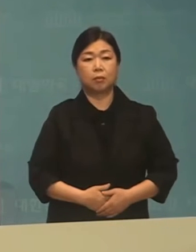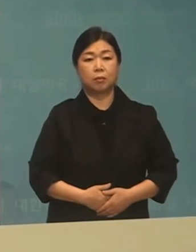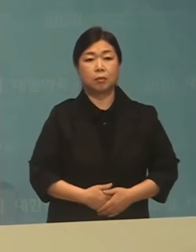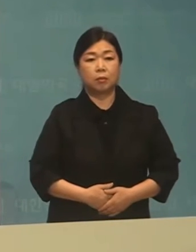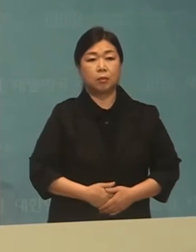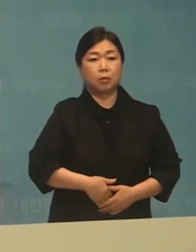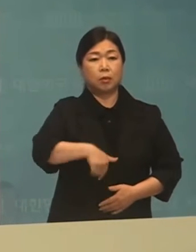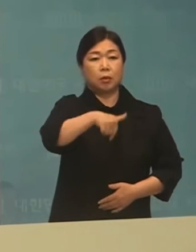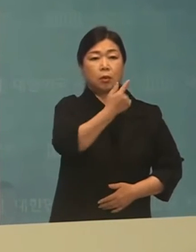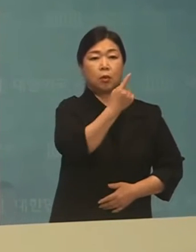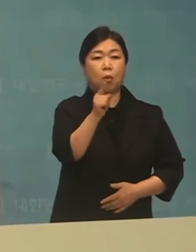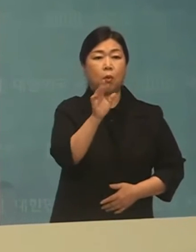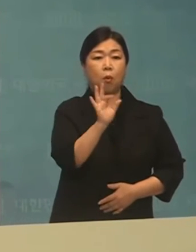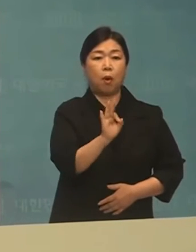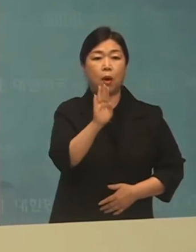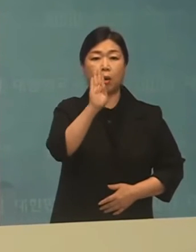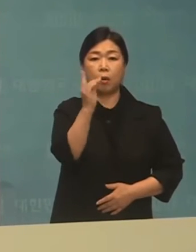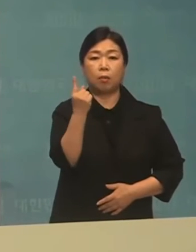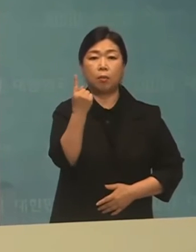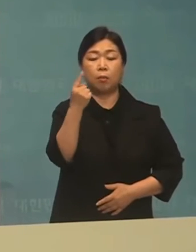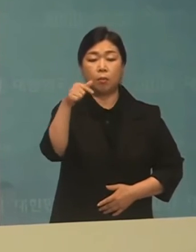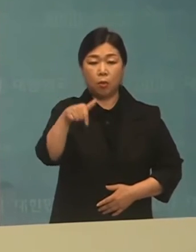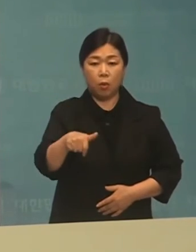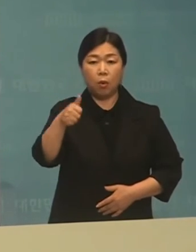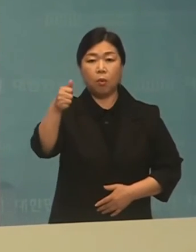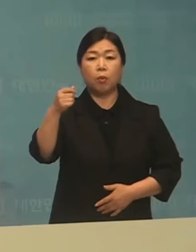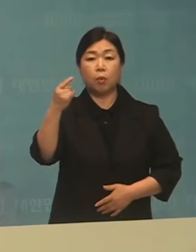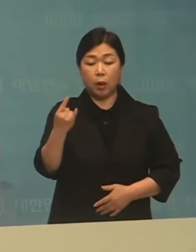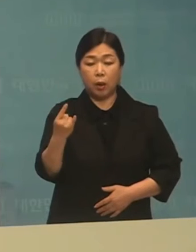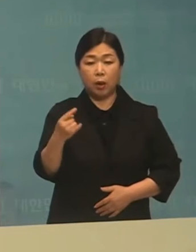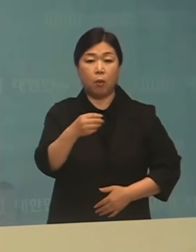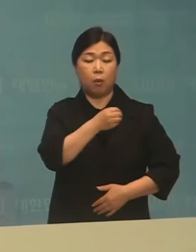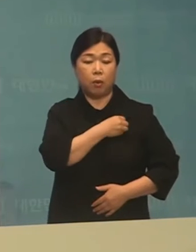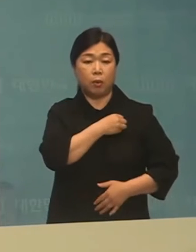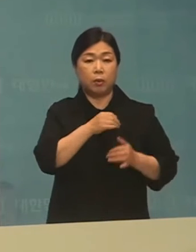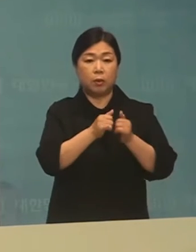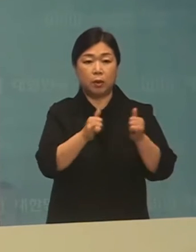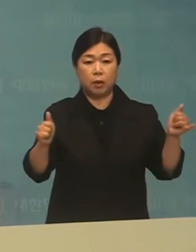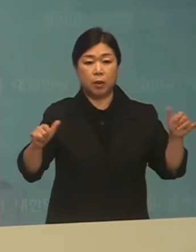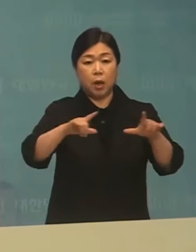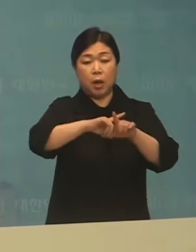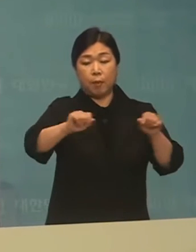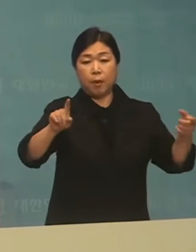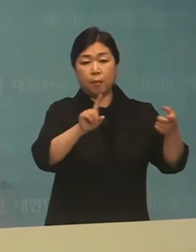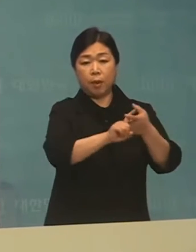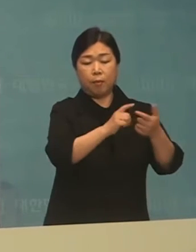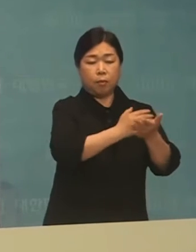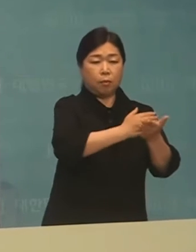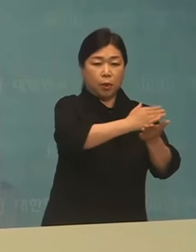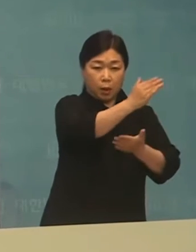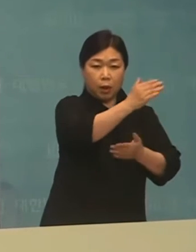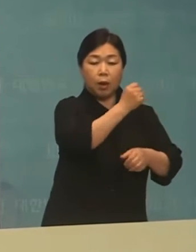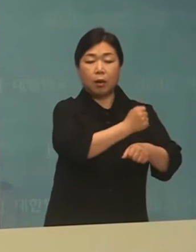광복회원들이 친일 청산을 하겠다는 저에게 압도적 표를 몰아준 것은